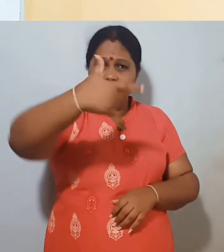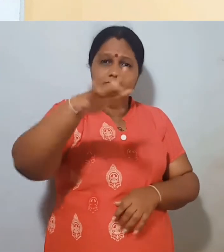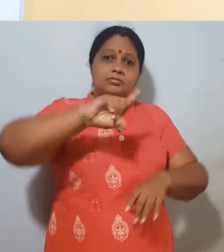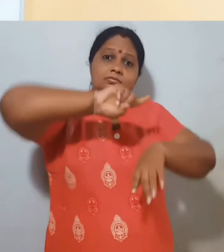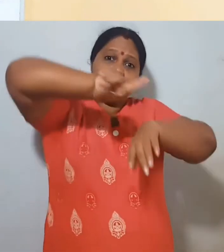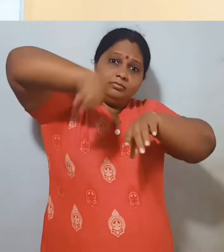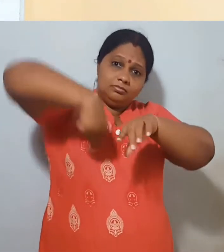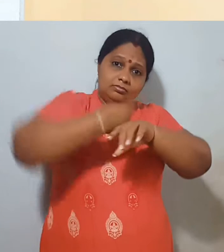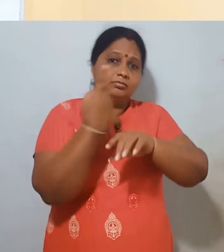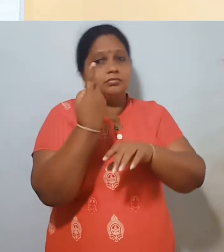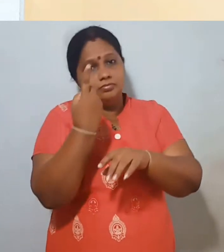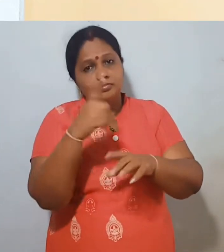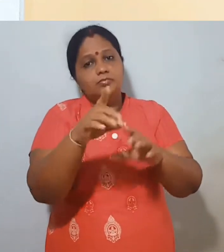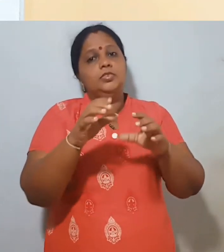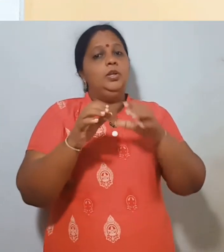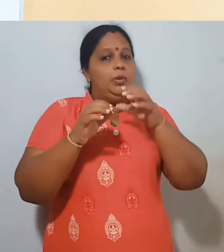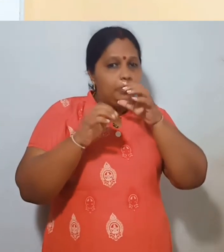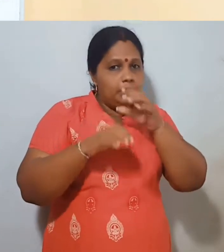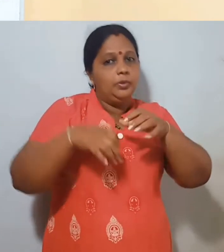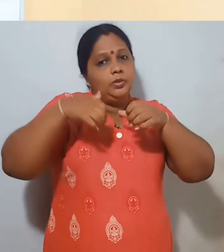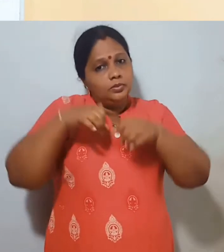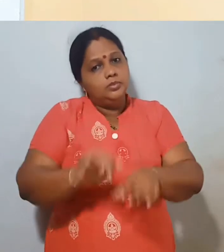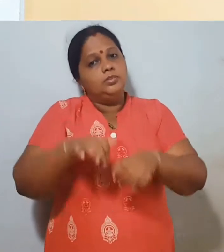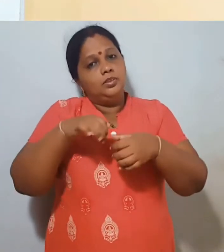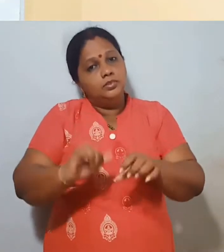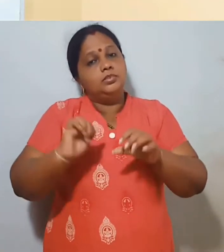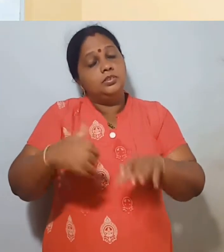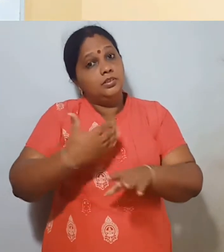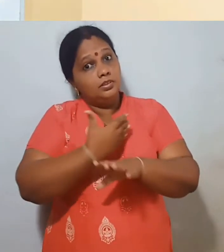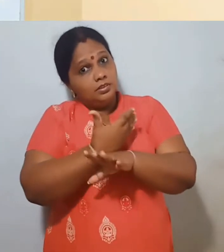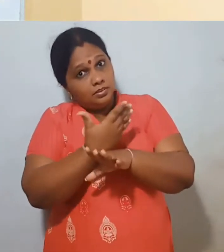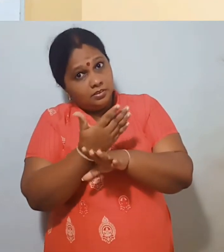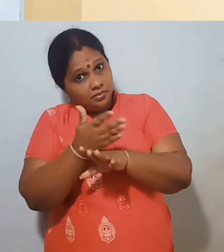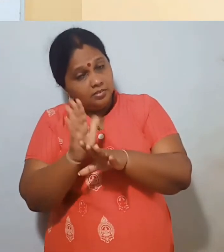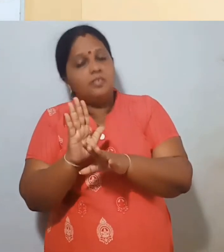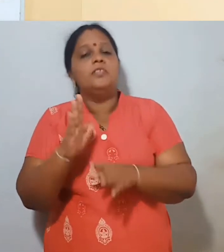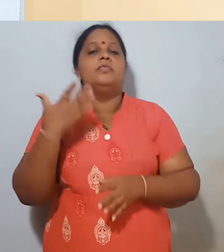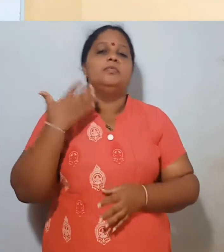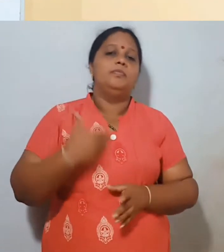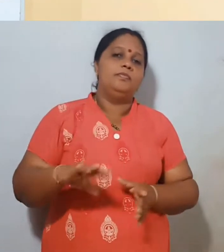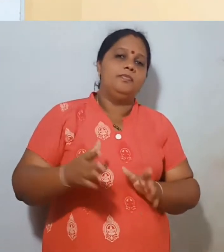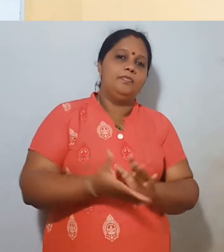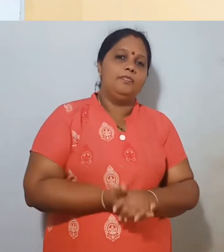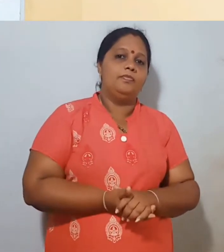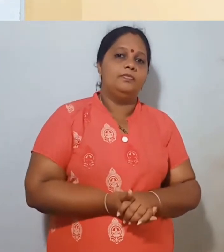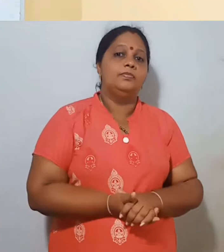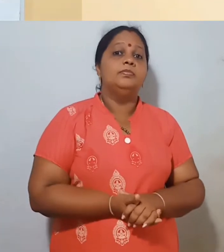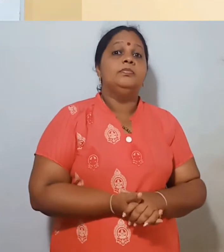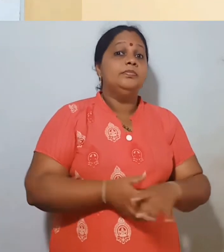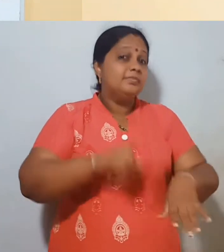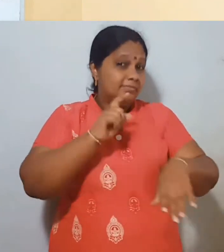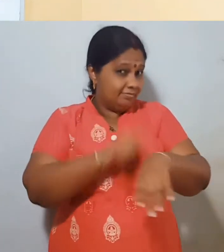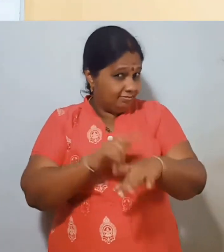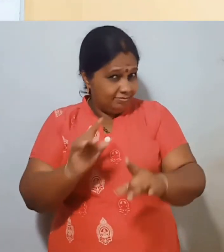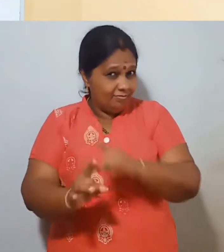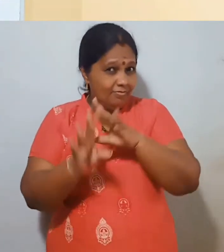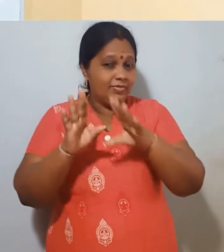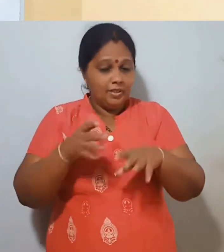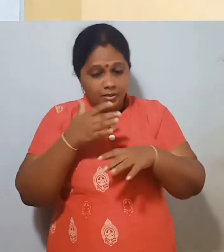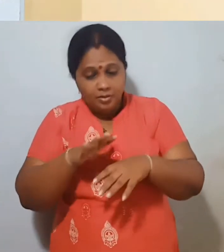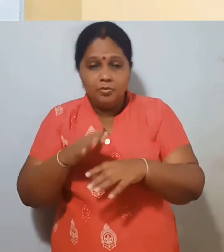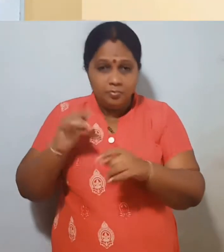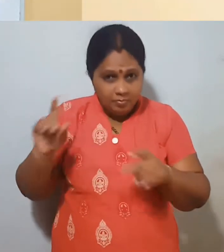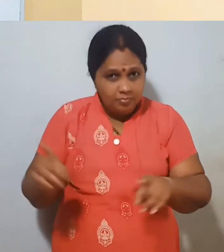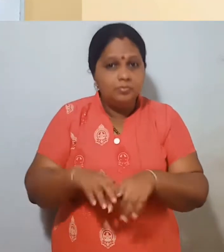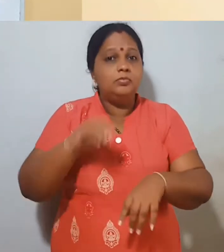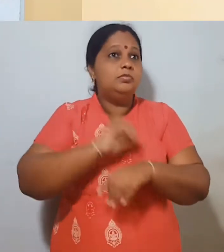1 மணித்தியாலம் வரைக்கும் கூட நீங்க உங்களோட முயற்சியை தொடர்ந்து கொண்டிருக்கலாம். அதே நேரத்தில் ஹாஸ்பிட்டலுக்கு கொண்டு போறதுக்குரிய ஏற்பாடுகளையும் செய்ய